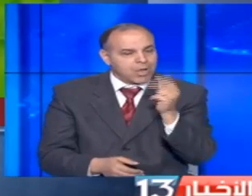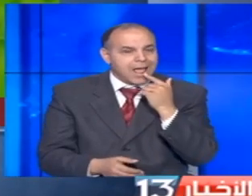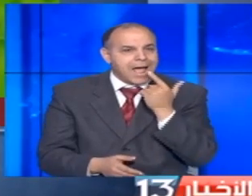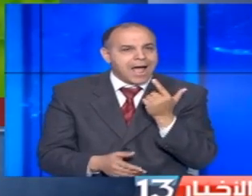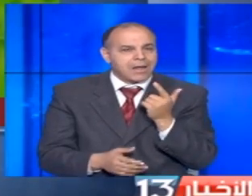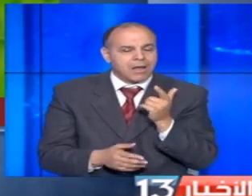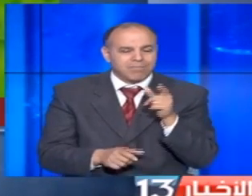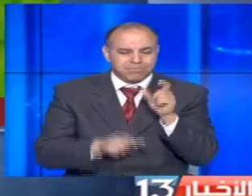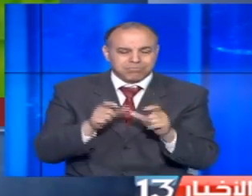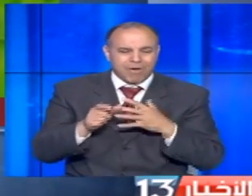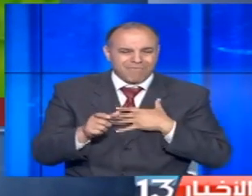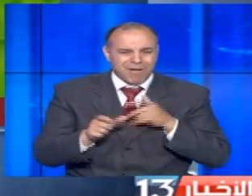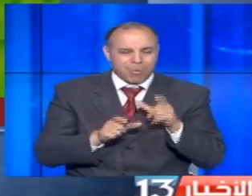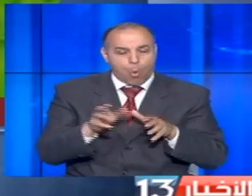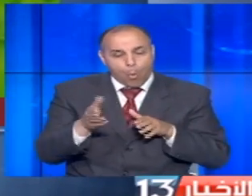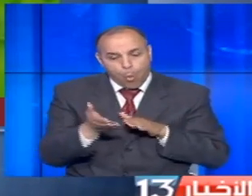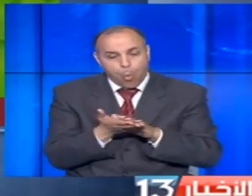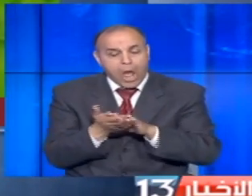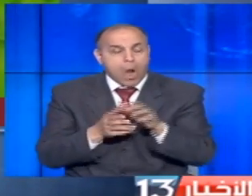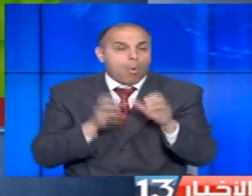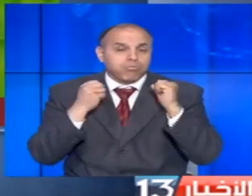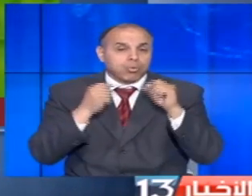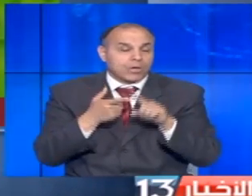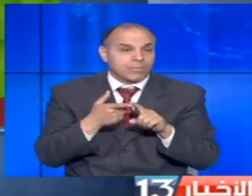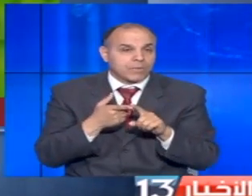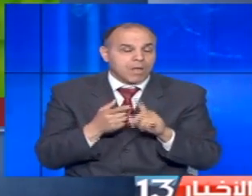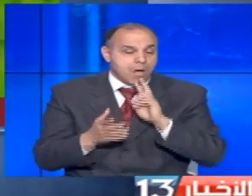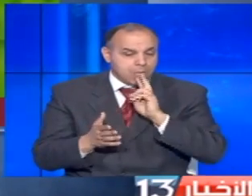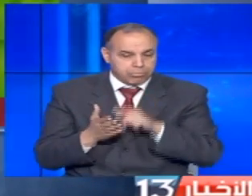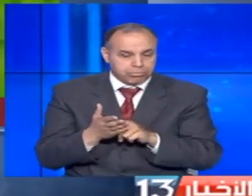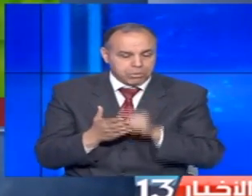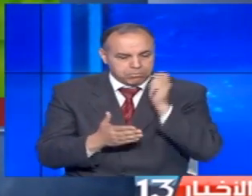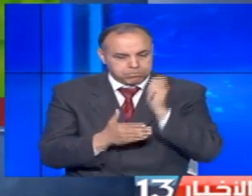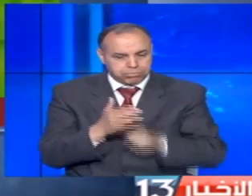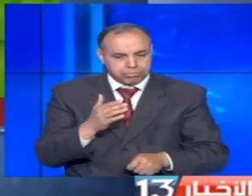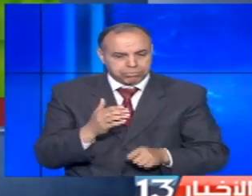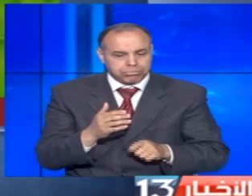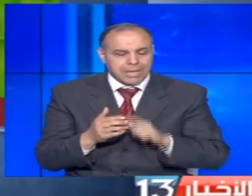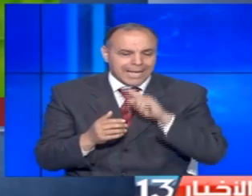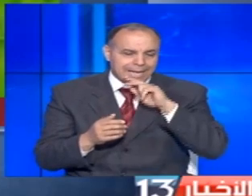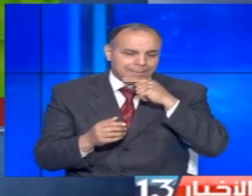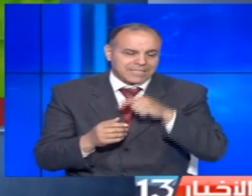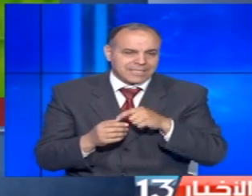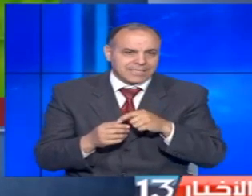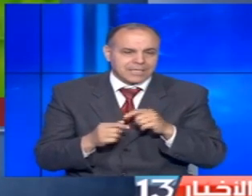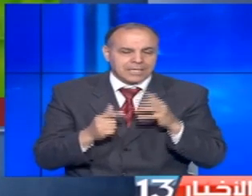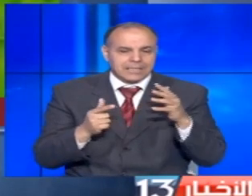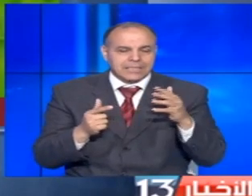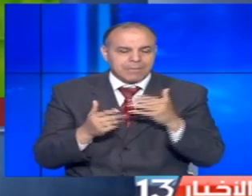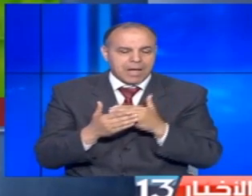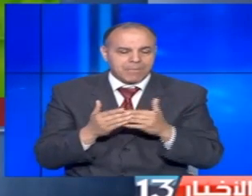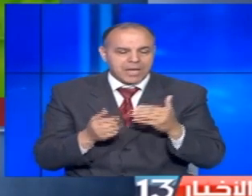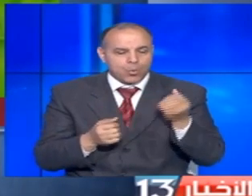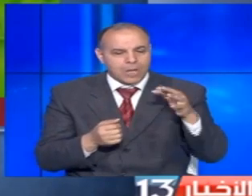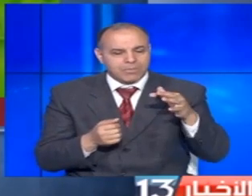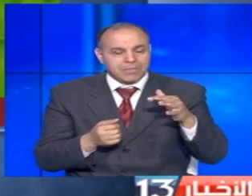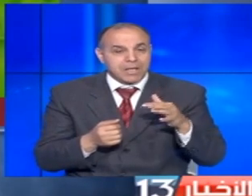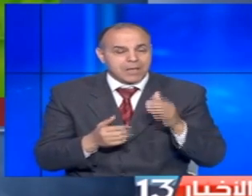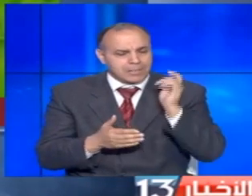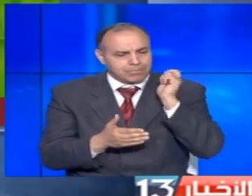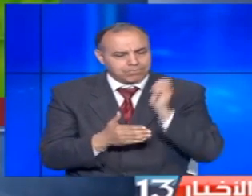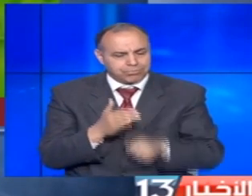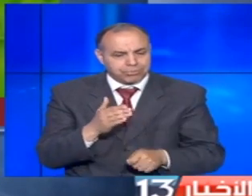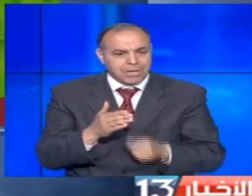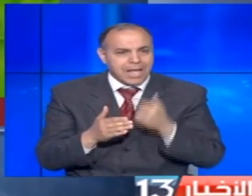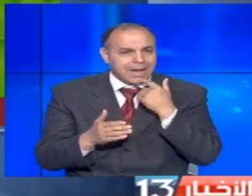اجل اقتحام محب لارضيه الميدان وتقرر تغريم فريق الملعب الجابسي ب 7500 دينار